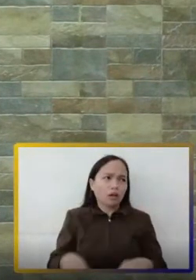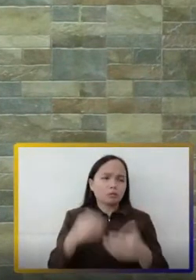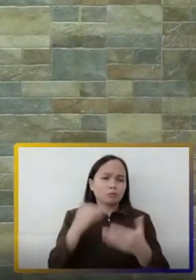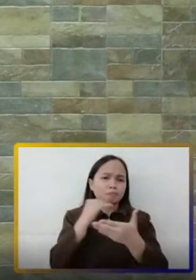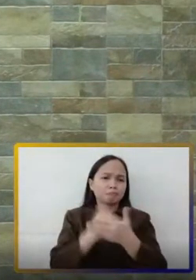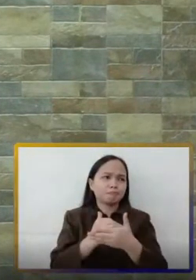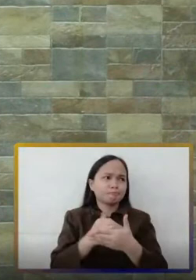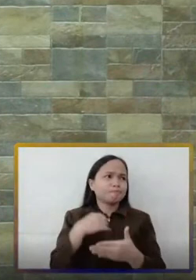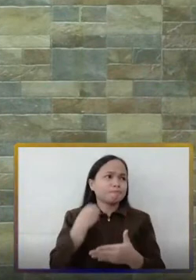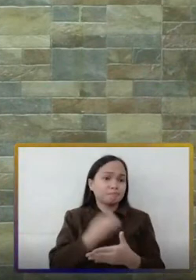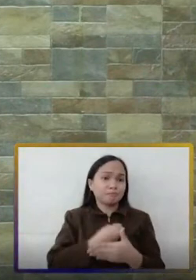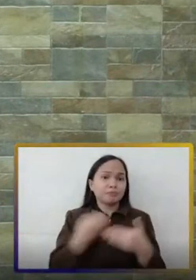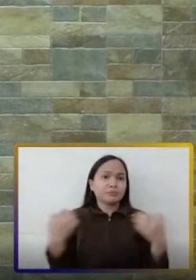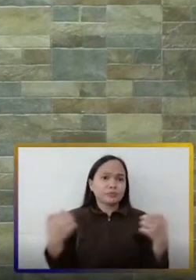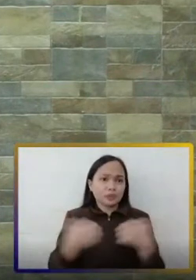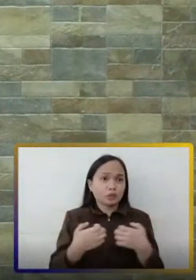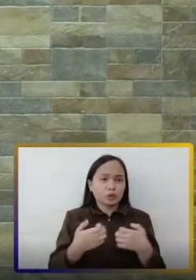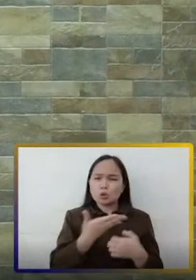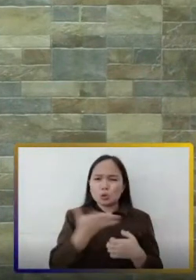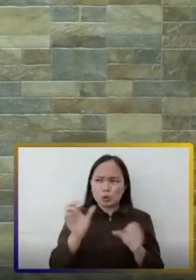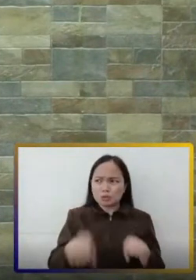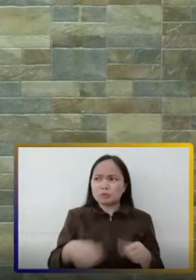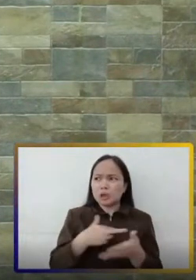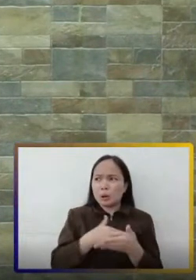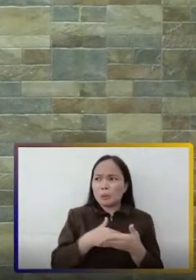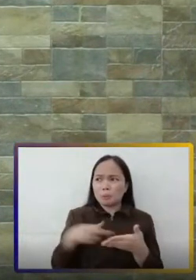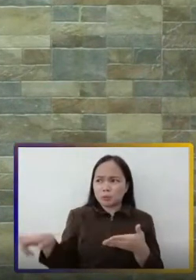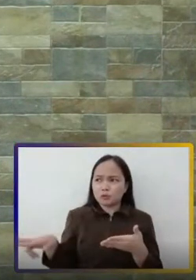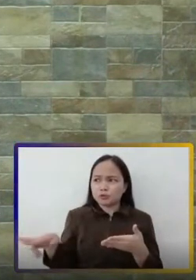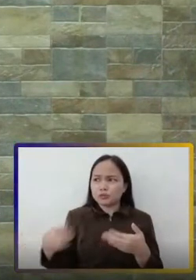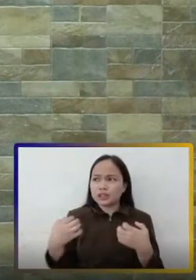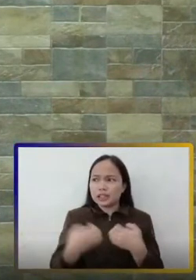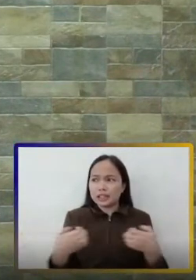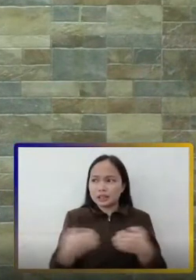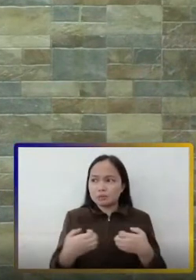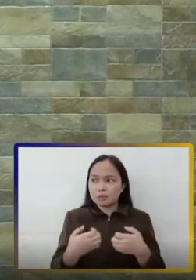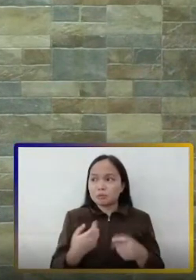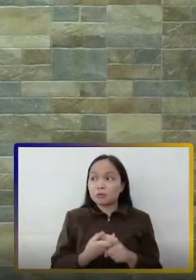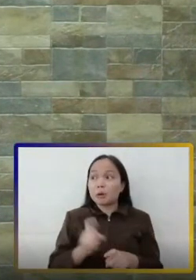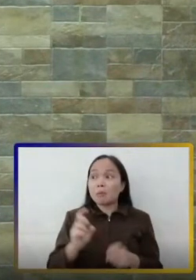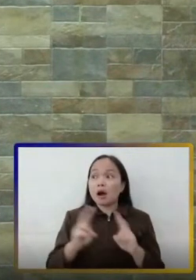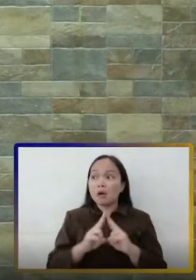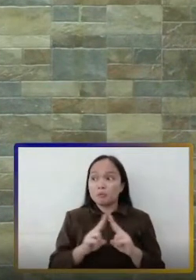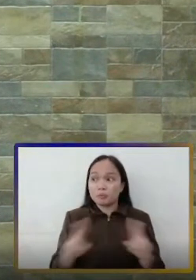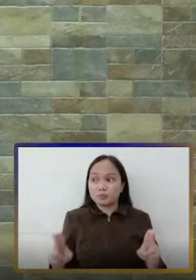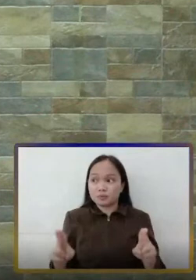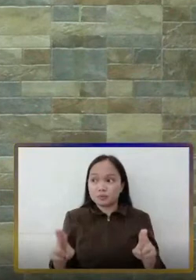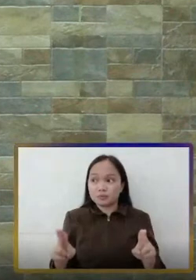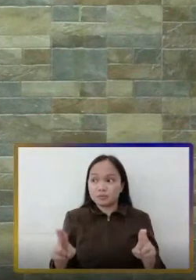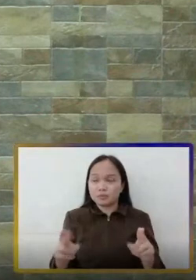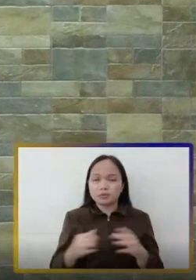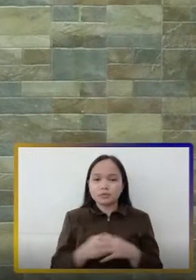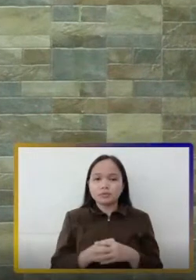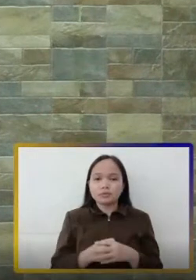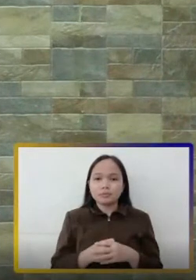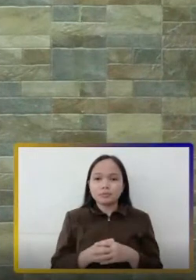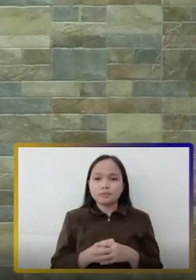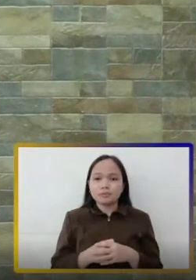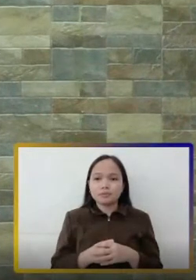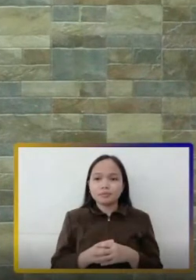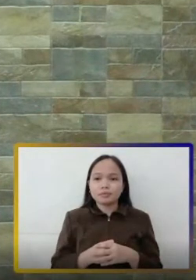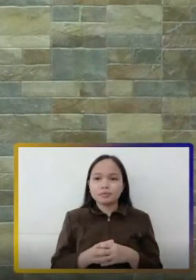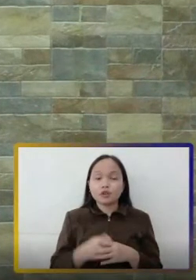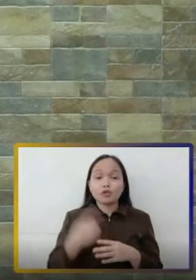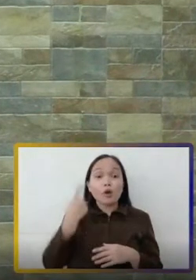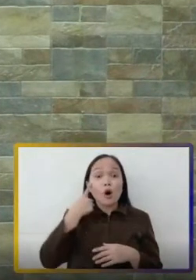enemies. You can kick them out from your home, out of your home, mga kapatid,